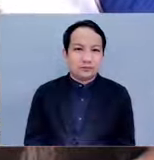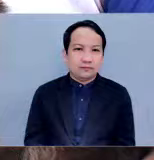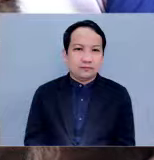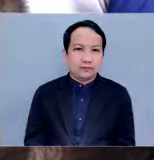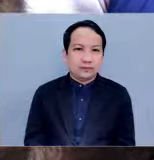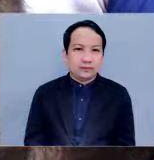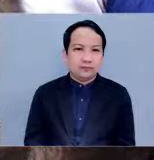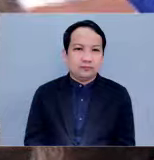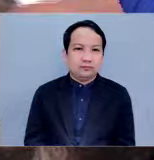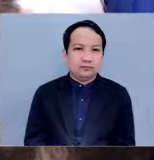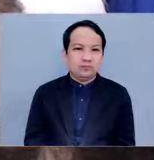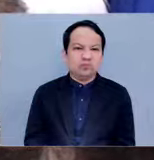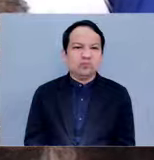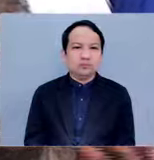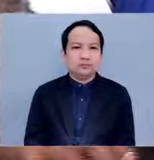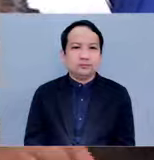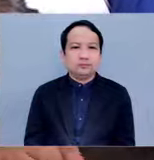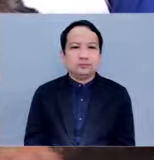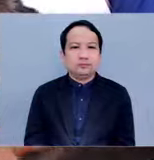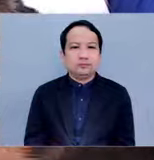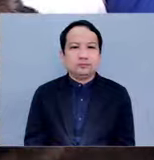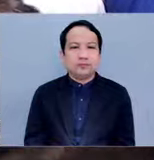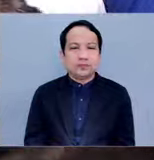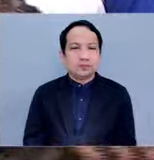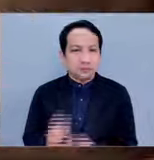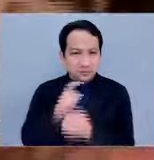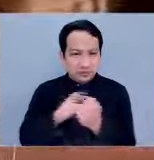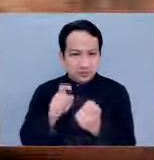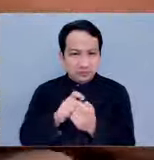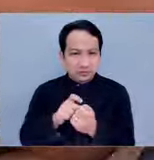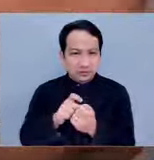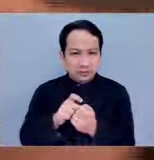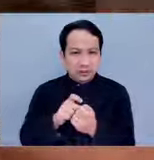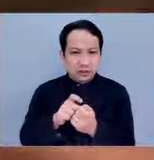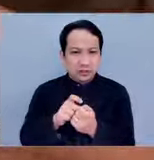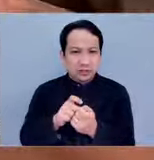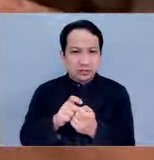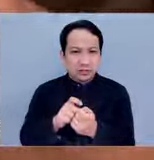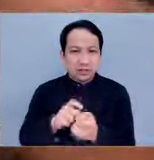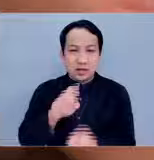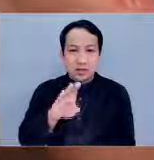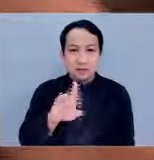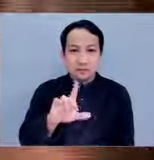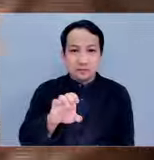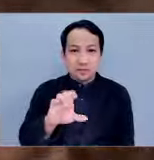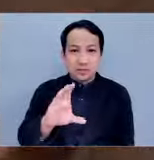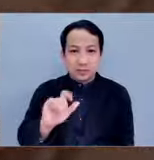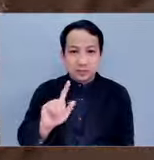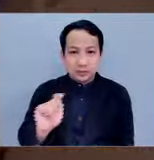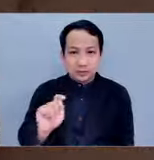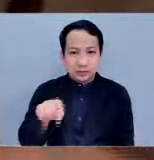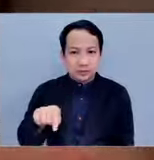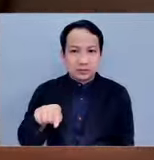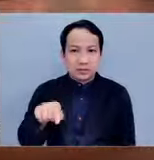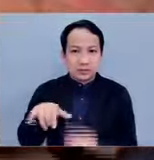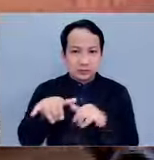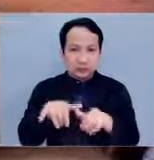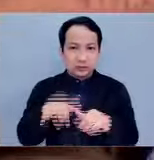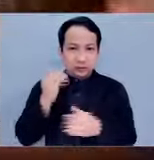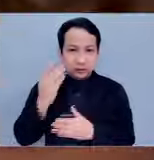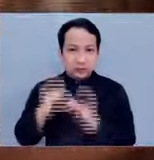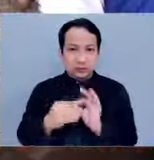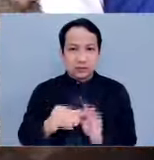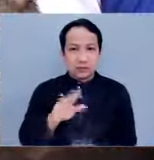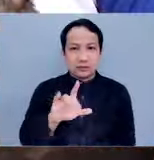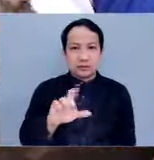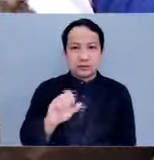Meron po specific breed for bengal. So, this is one standard type of spots ng bengal